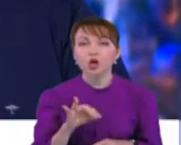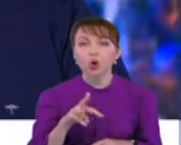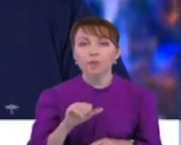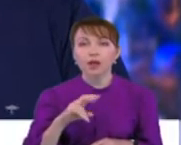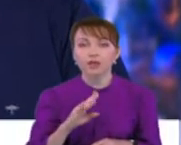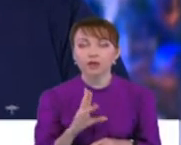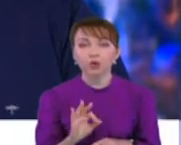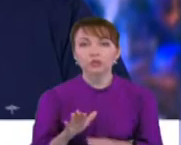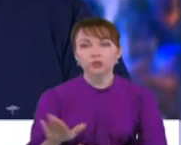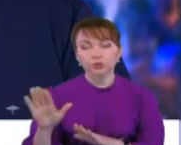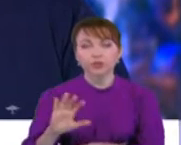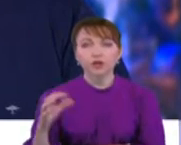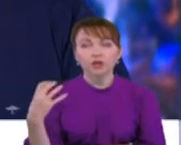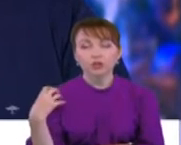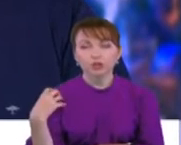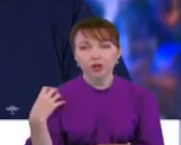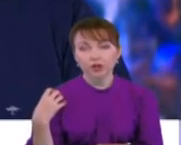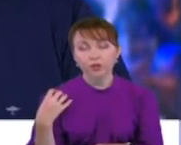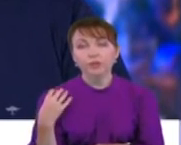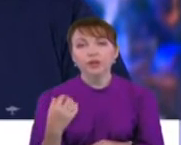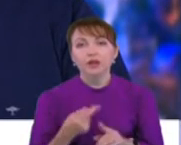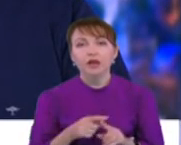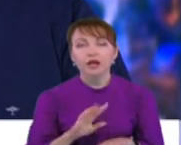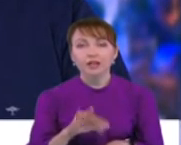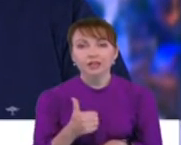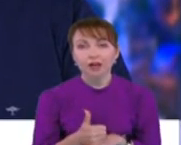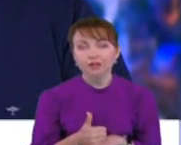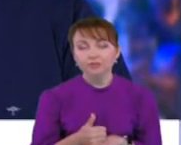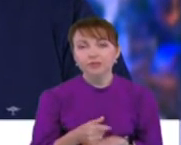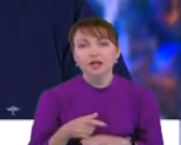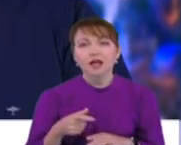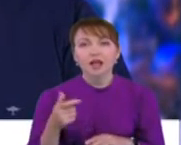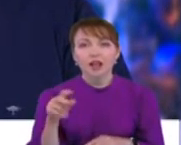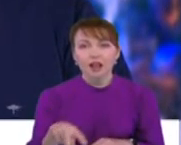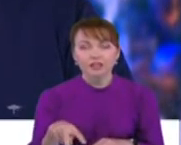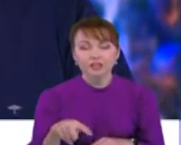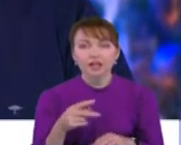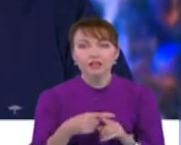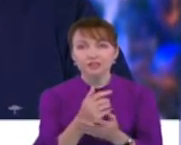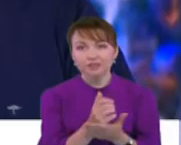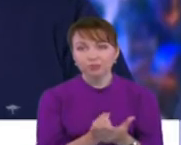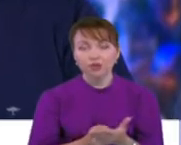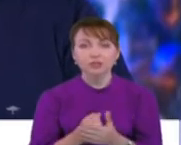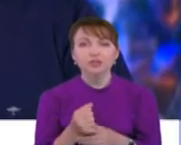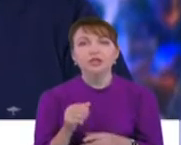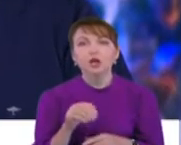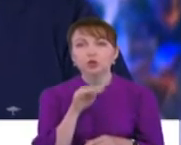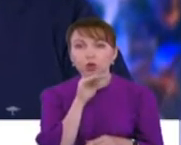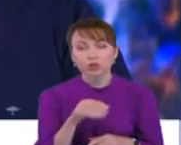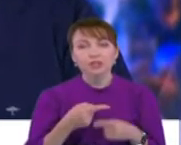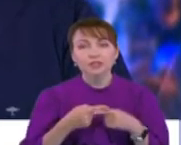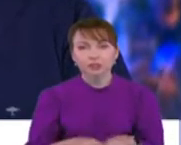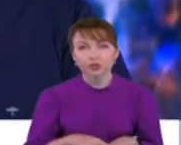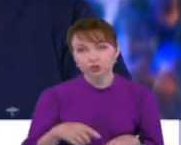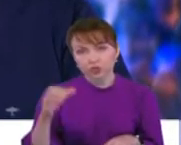заступник начальника Генерального штабу Збройних сил України 6-10 років, генерал-лейтенант запасу, кандидат військових наук, доктор технічних наук,